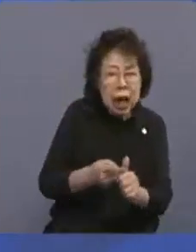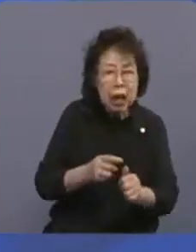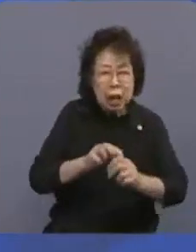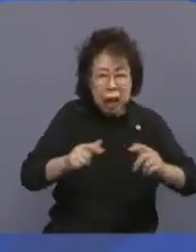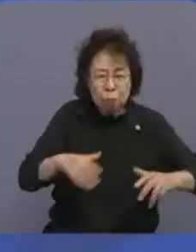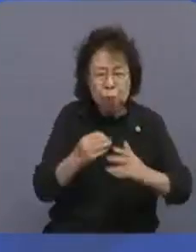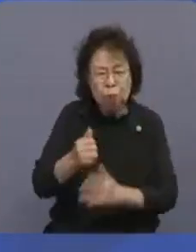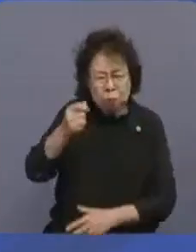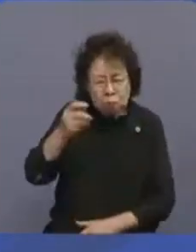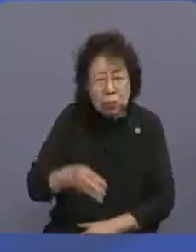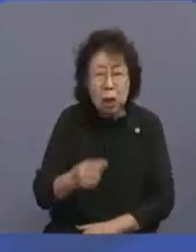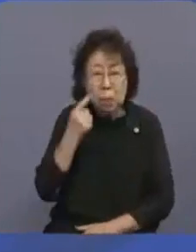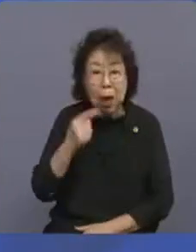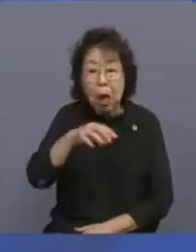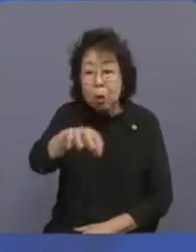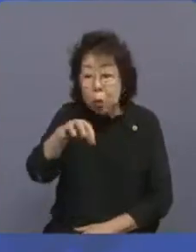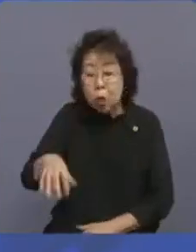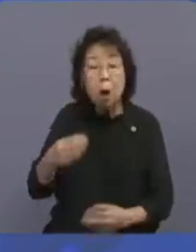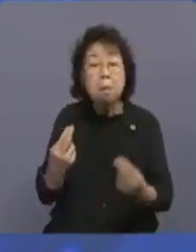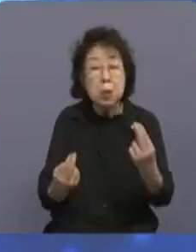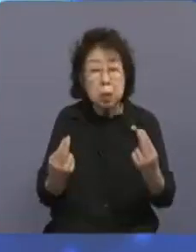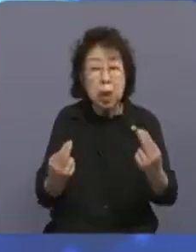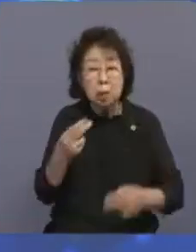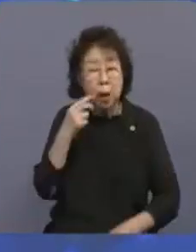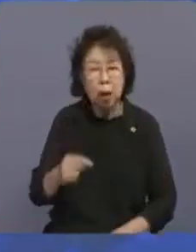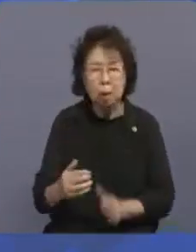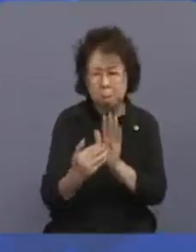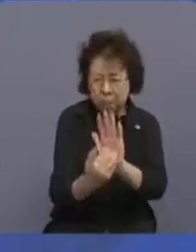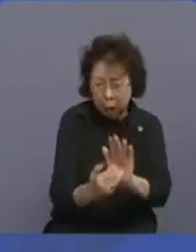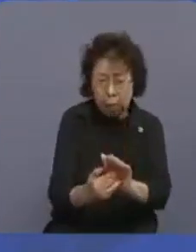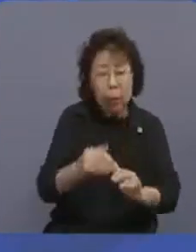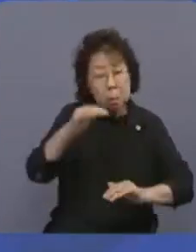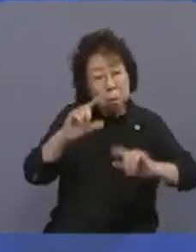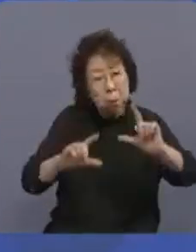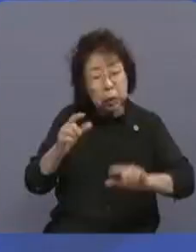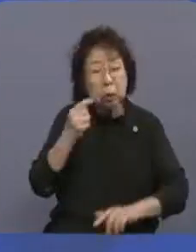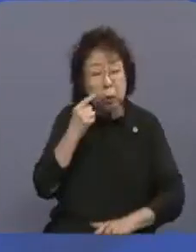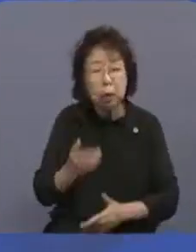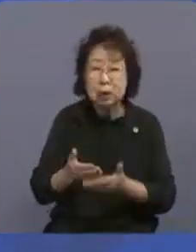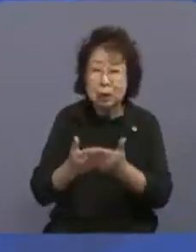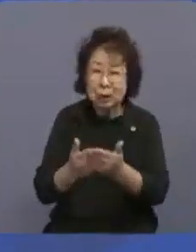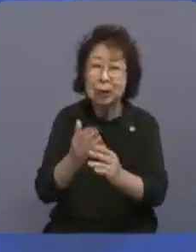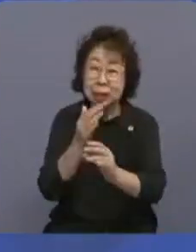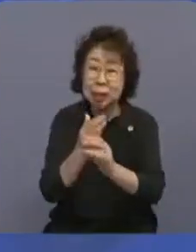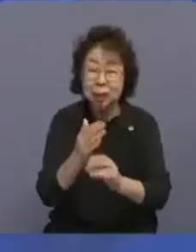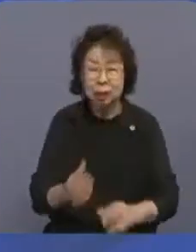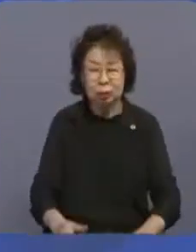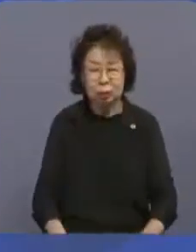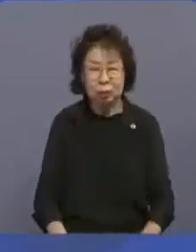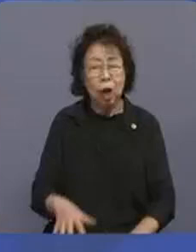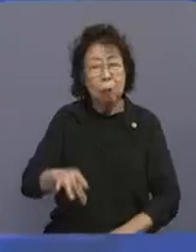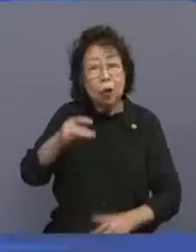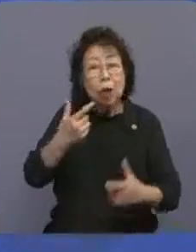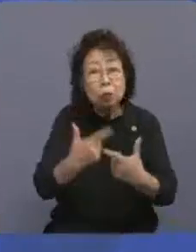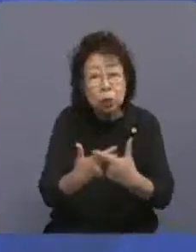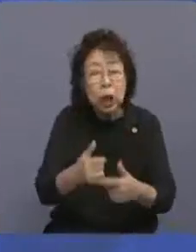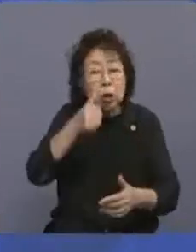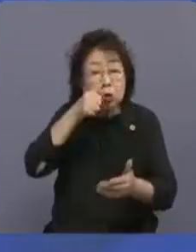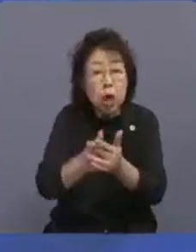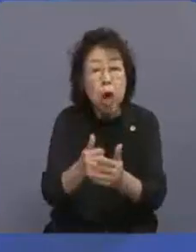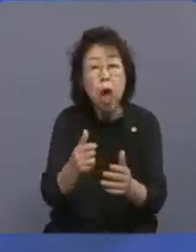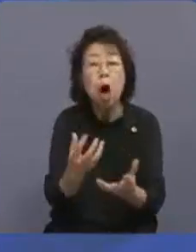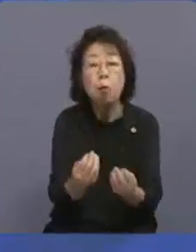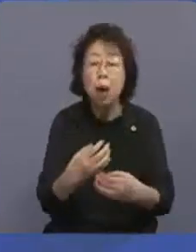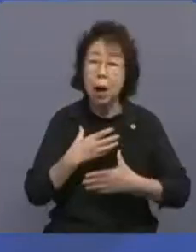5대 범죄를 지역별로 분석하고 방범 실태를 진단한 연속 보도를 마련했습니다. 먼저 부산이 범죄로부터